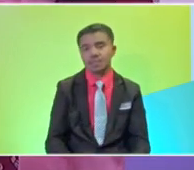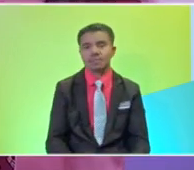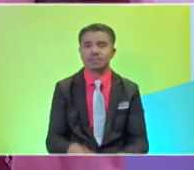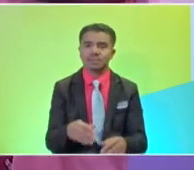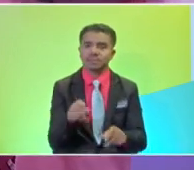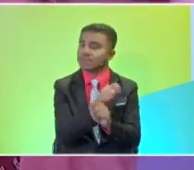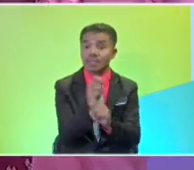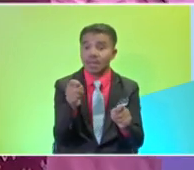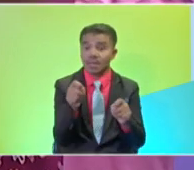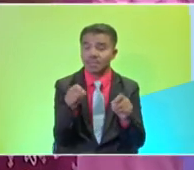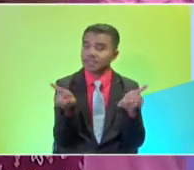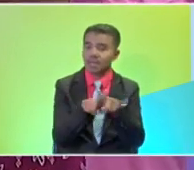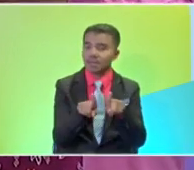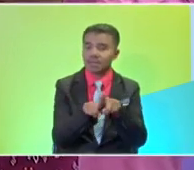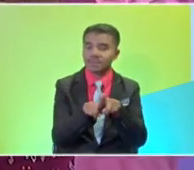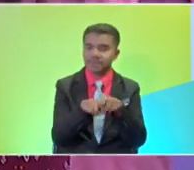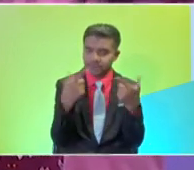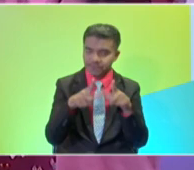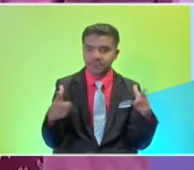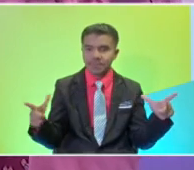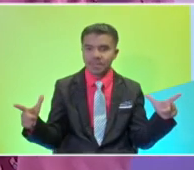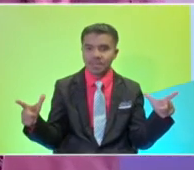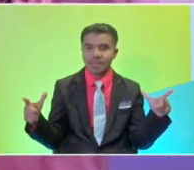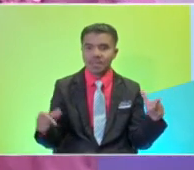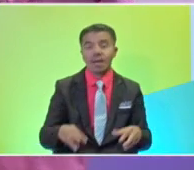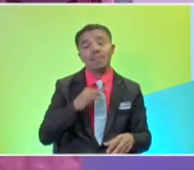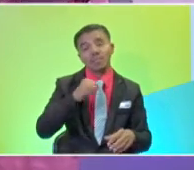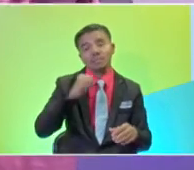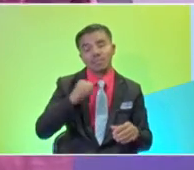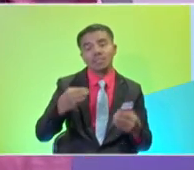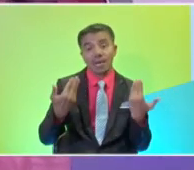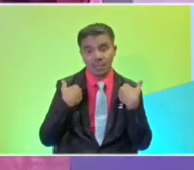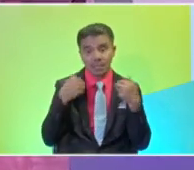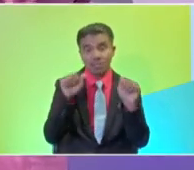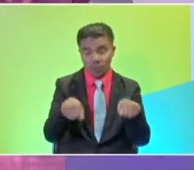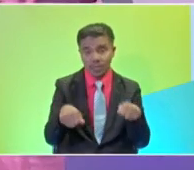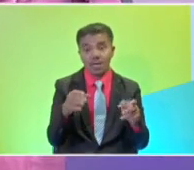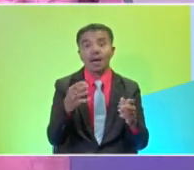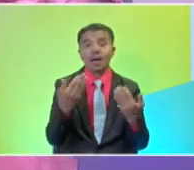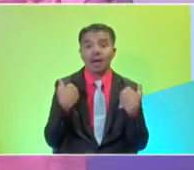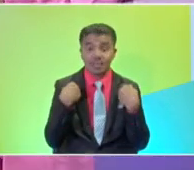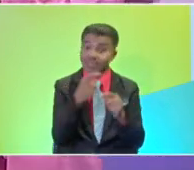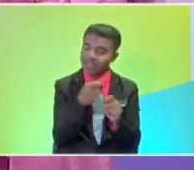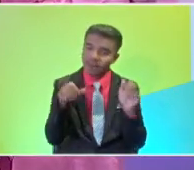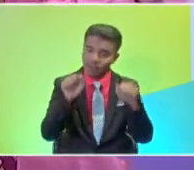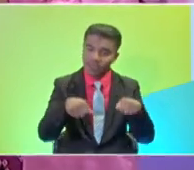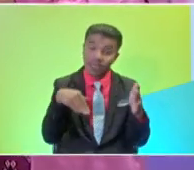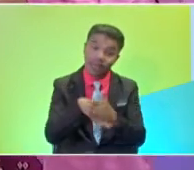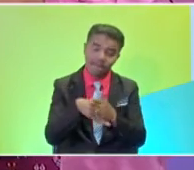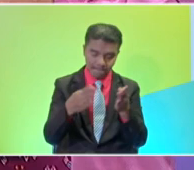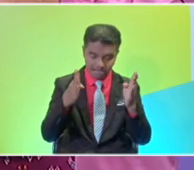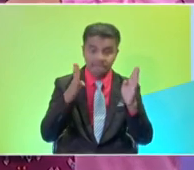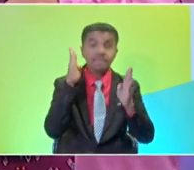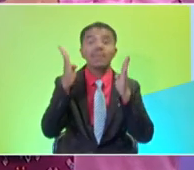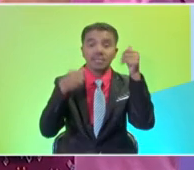er dari segi Er Dia punya apa kebolehan mereka pemahaman mereka pembacaan mereka dalam bahasa Arab oke